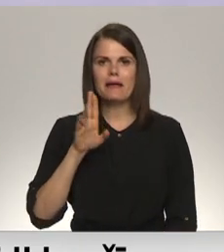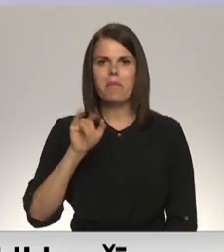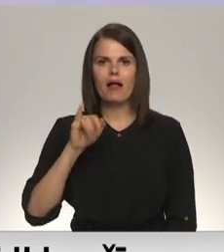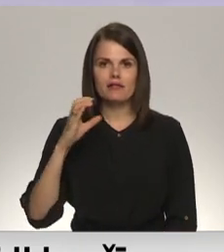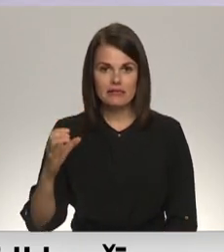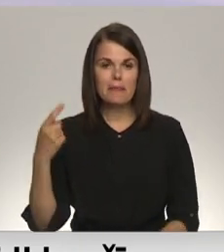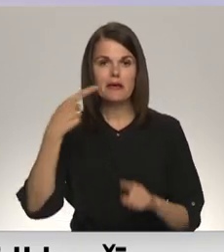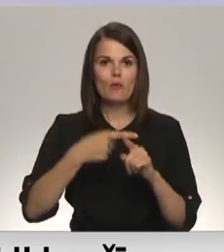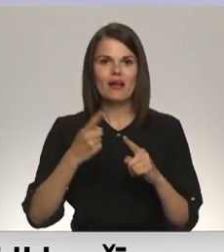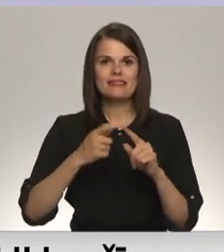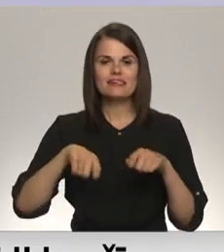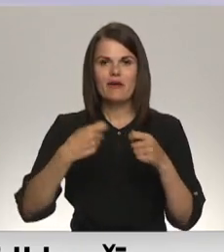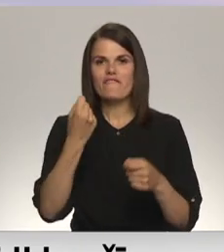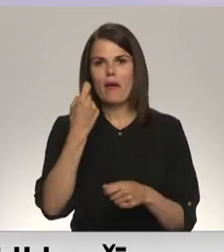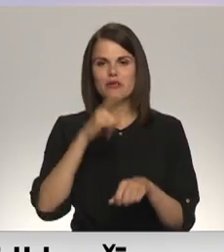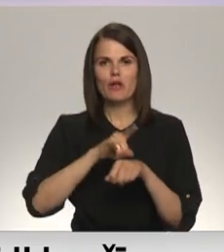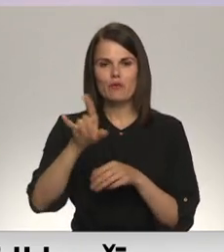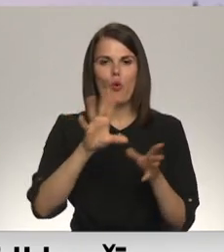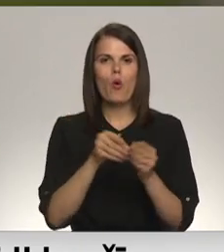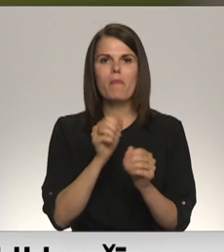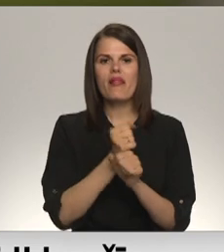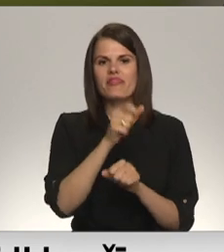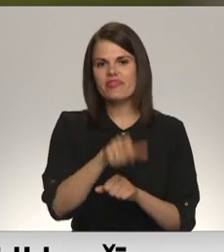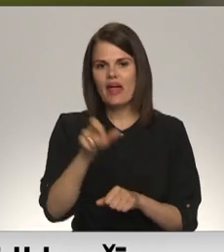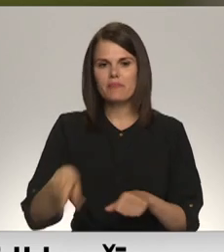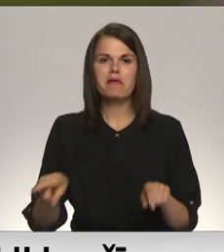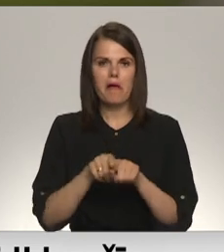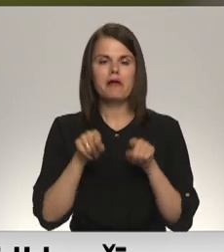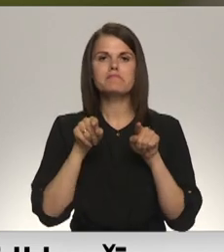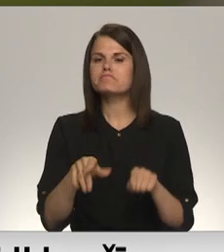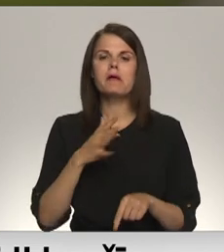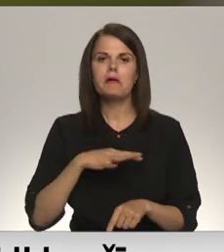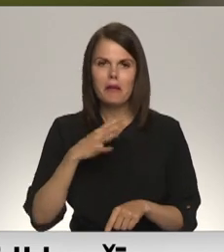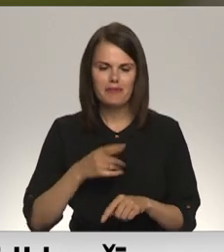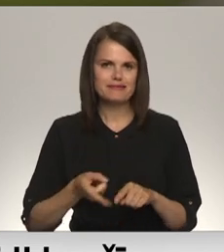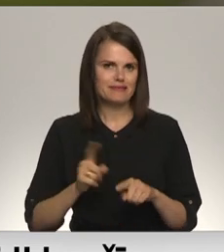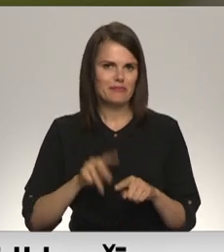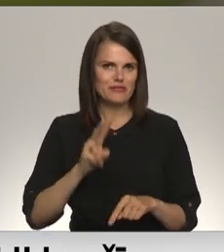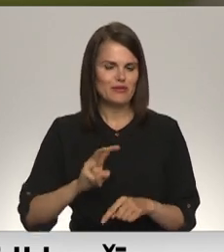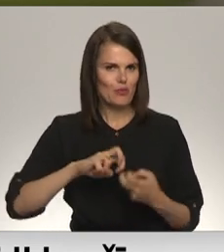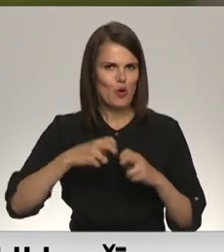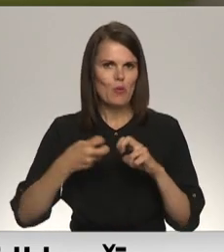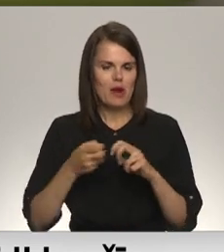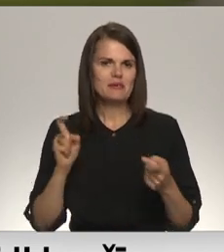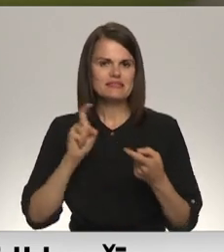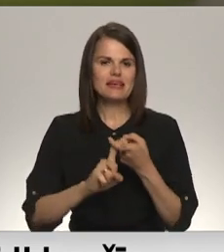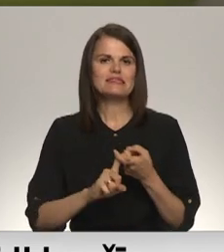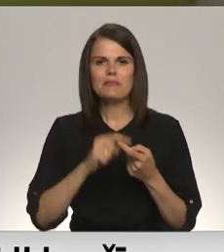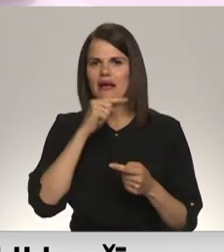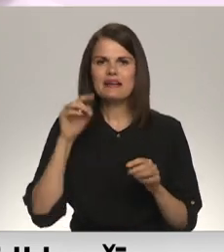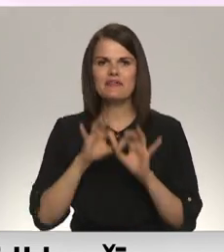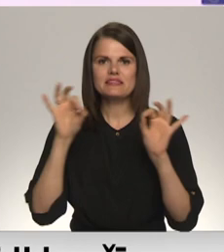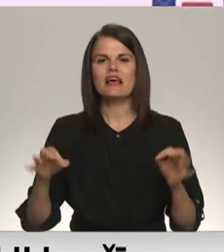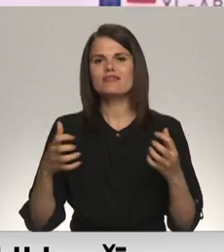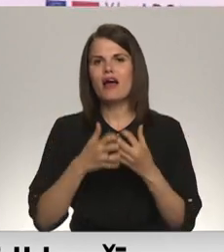reizi izīrē 11 lidmašīnas ar to apkalpēm. Arī šis solis tiek pamatots ar apgrūtinājumiem, ko rada Krievijas sāktais karš Ukrainā.